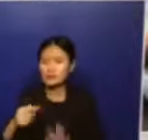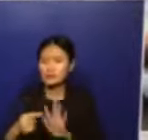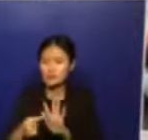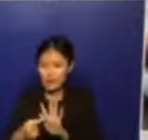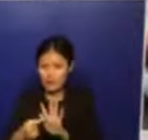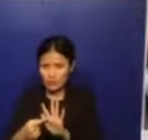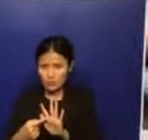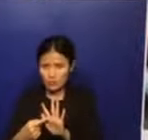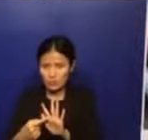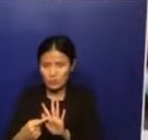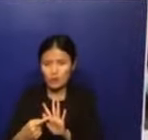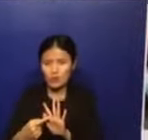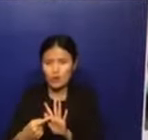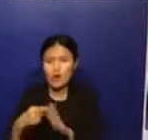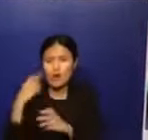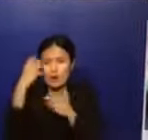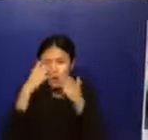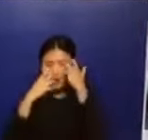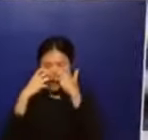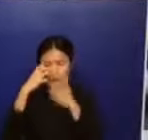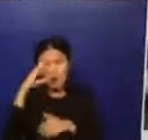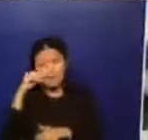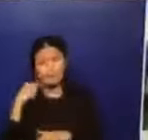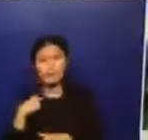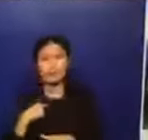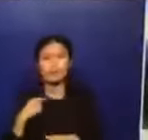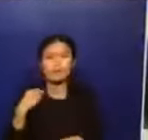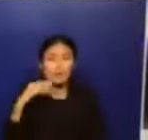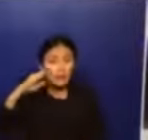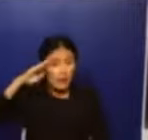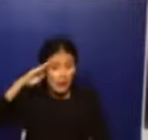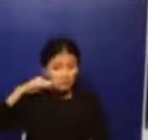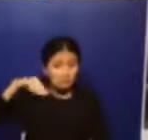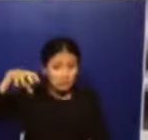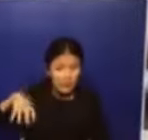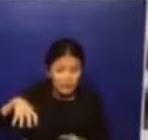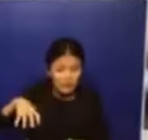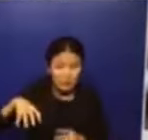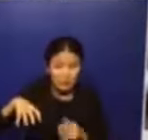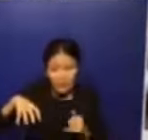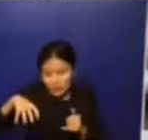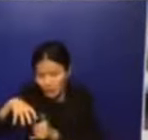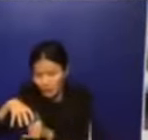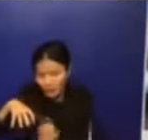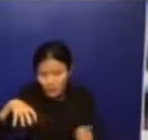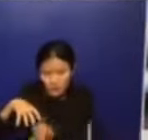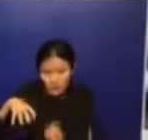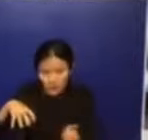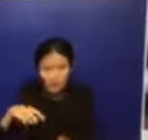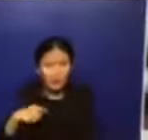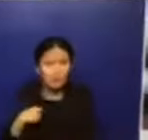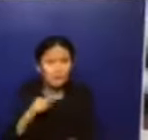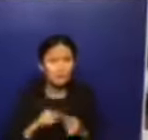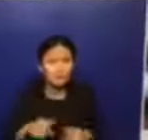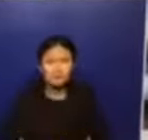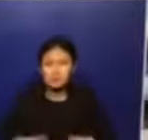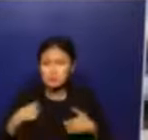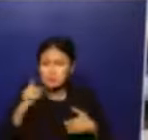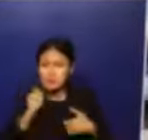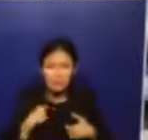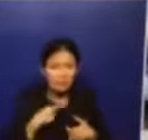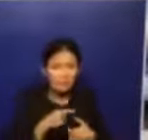รั้วกองทัพเช้าก็โผล่ออกมาเย็นก็โผล่เข้าไปไม่เคยอยู่ในเผชิญหน้ากับโลกของความเป็นจริงภายน